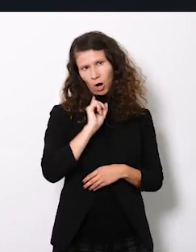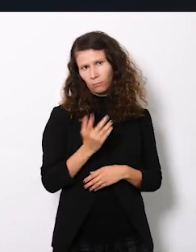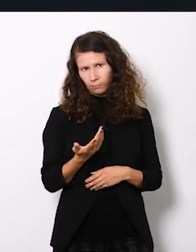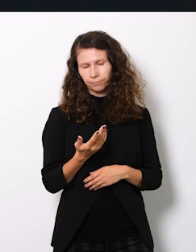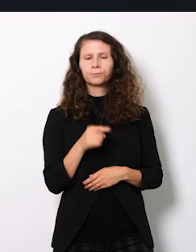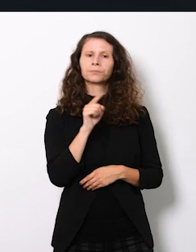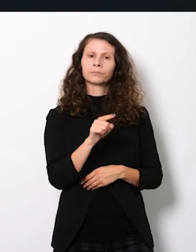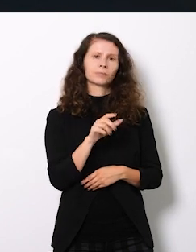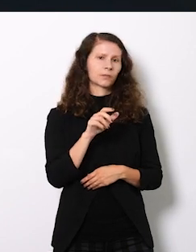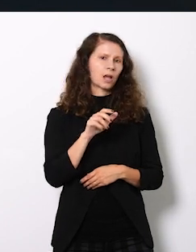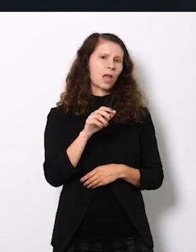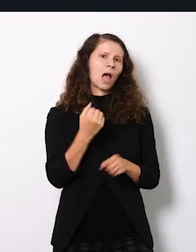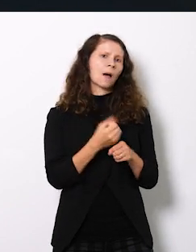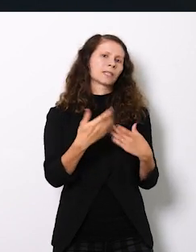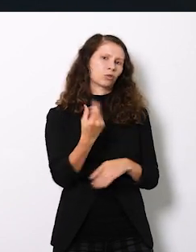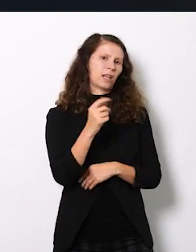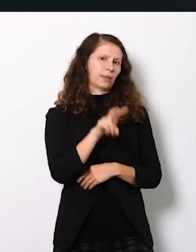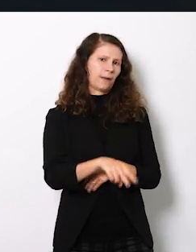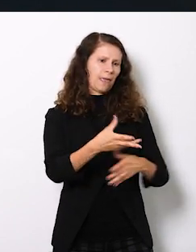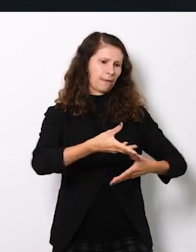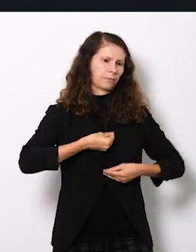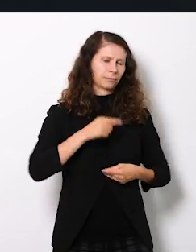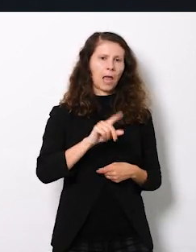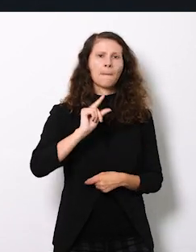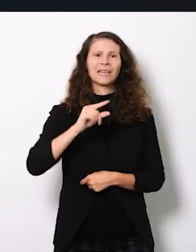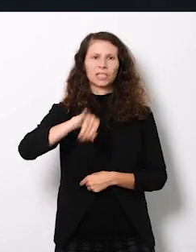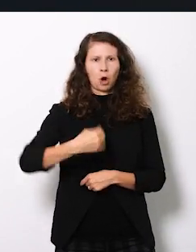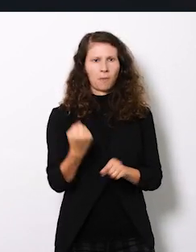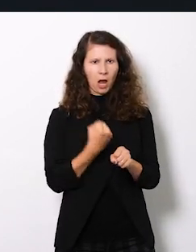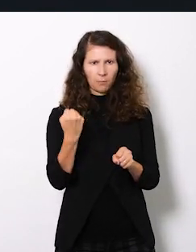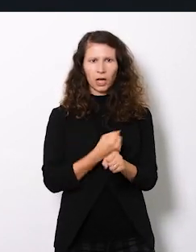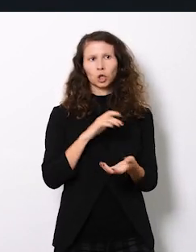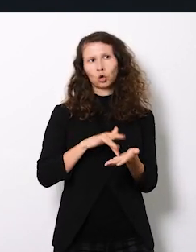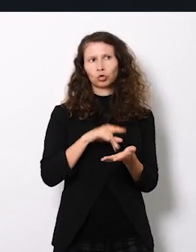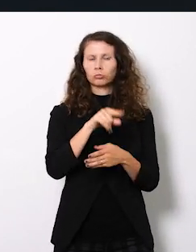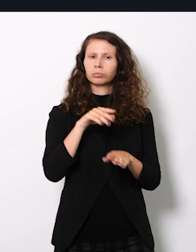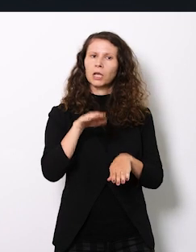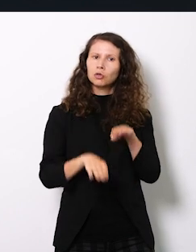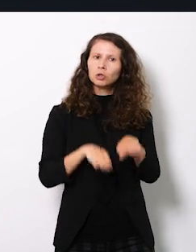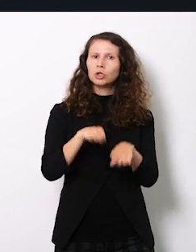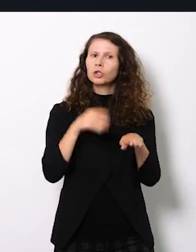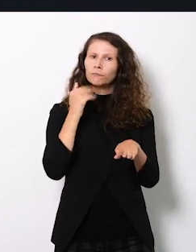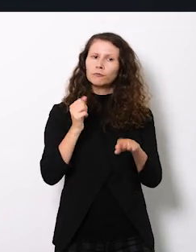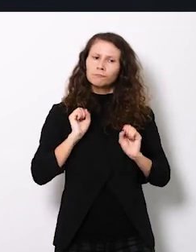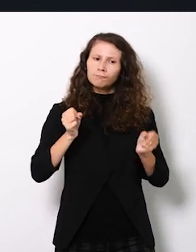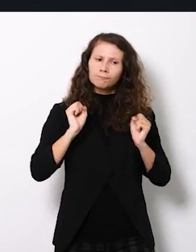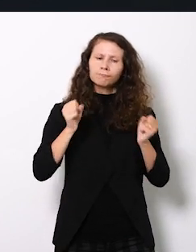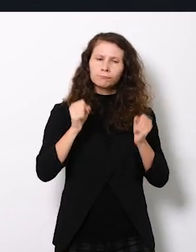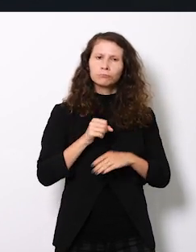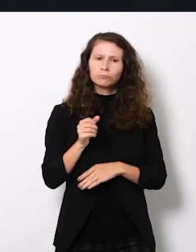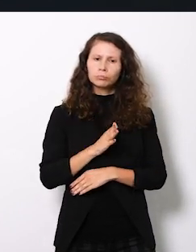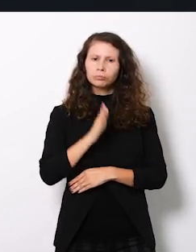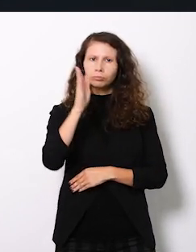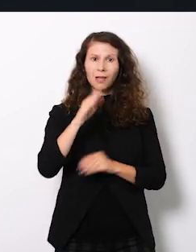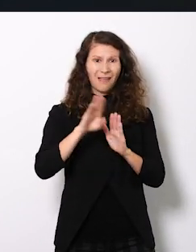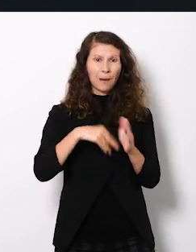einer ALG-II-Empfängerin, die im Minijob arbeitet, weil sie Schritt für Schritt vorankommen will, dass dort ab